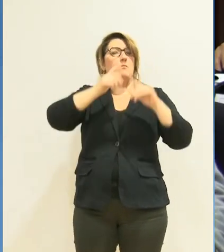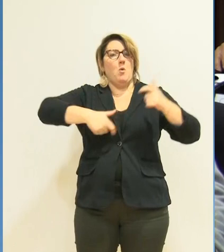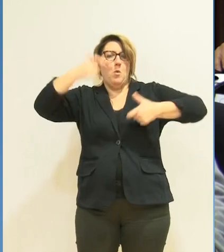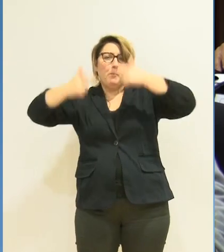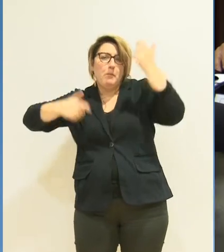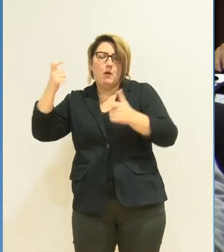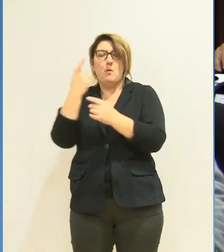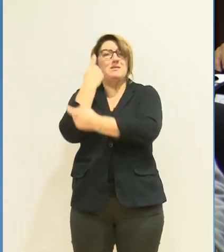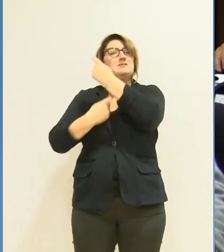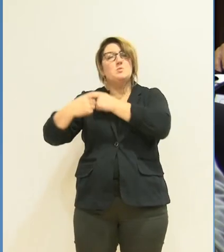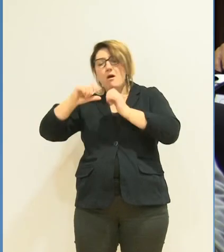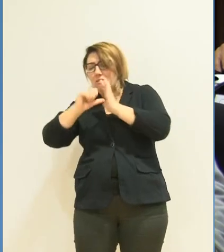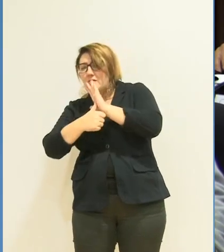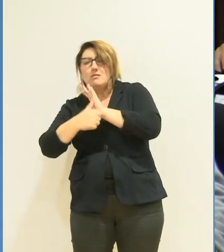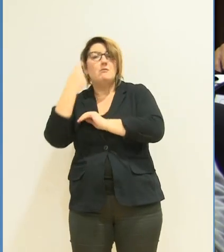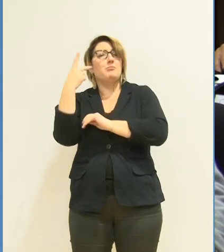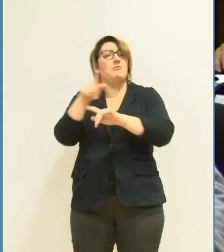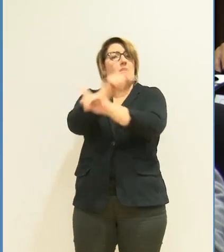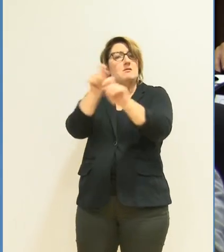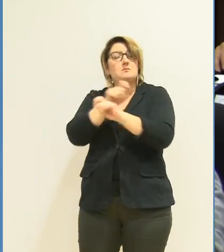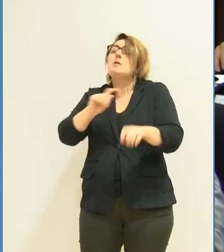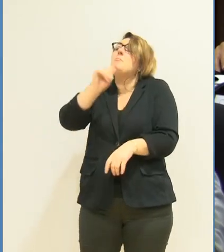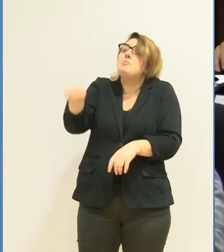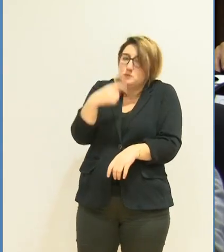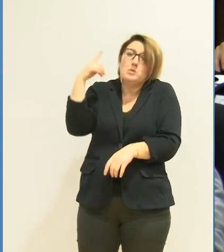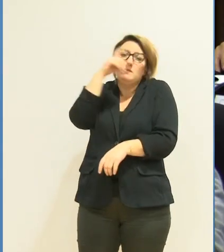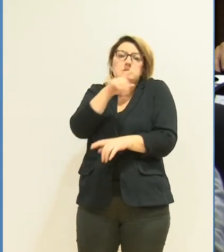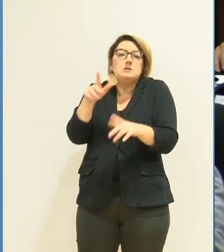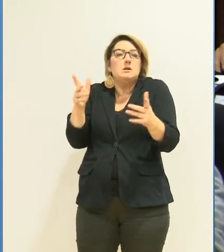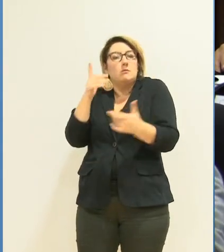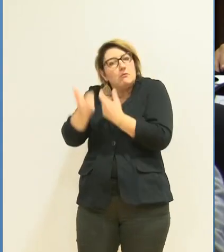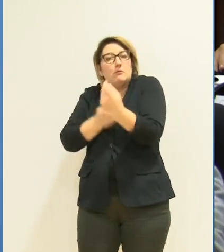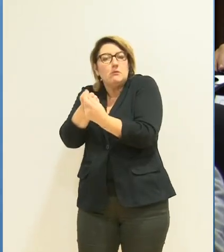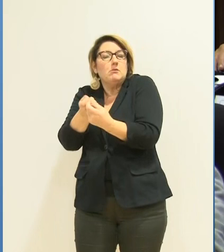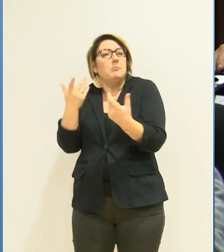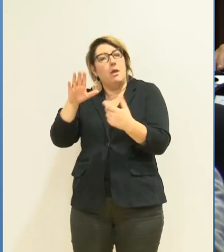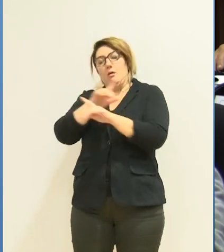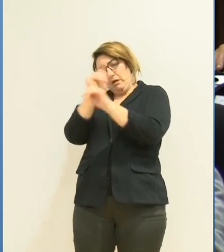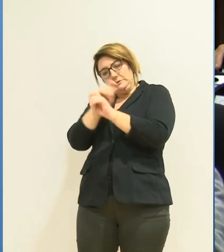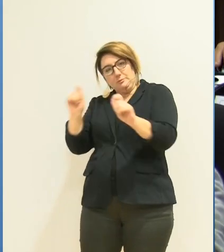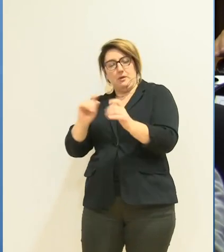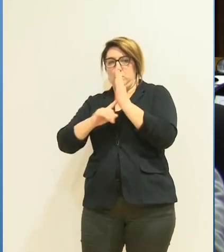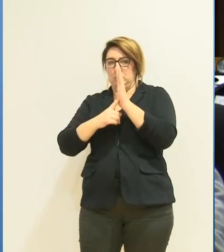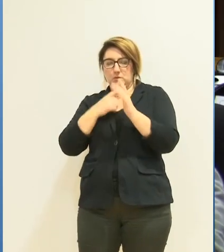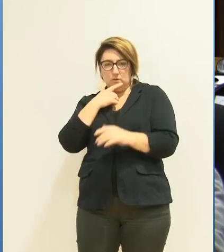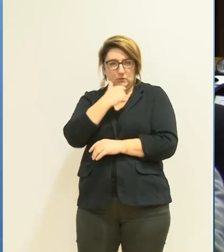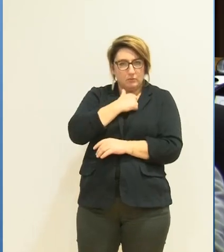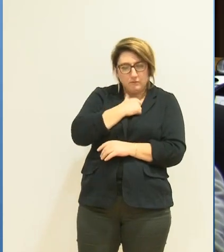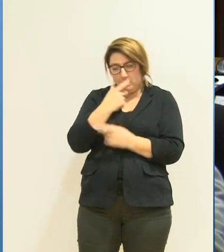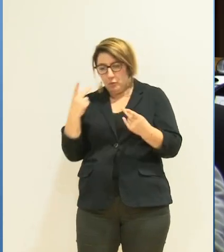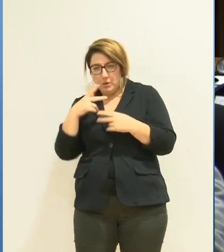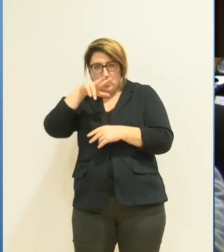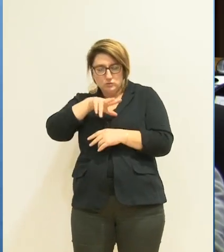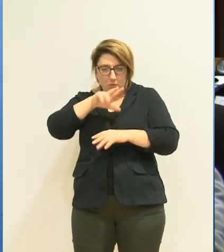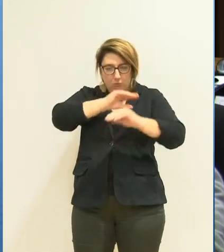l'identité de nos quartiers sans nier les difficultés qu'ils peuvent connaître c'est pourquoi à travers de nos actions nous intervenons sur le logement privé comme public mais également